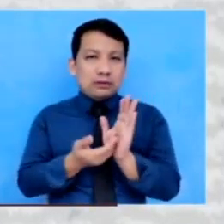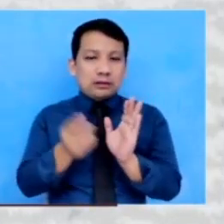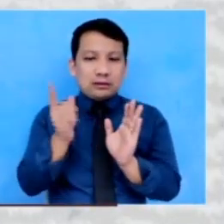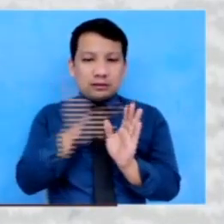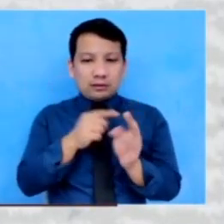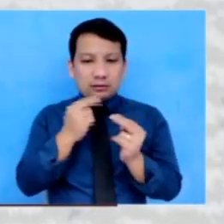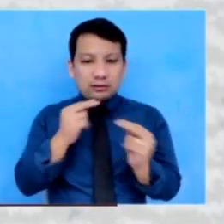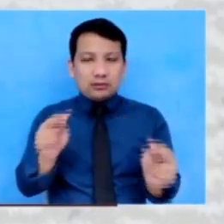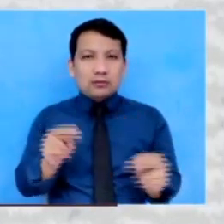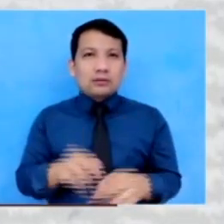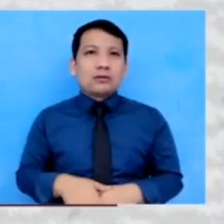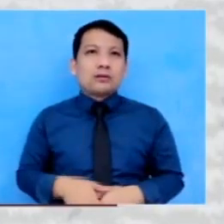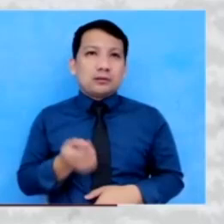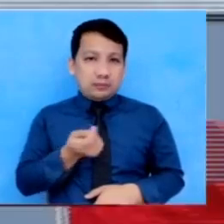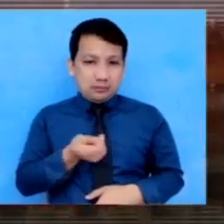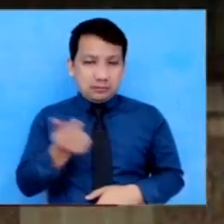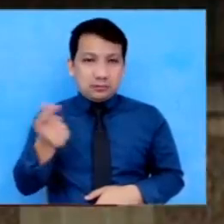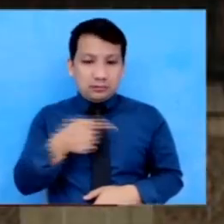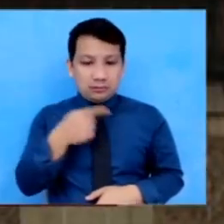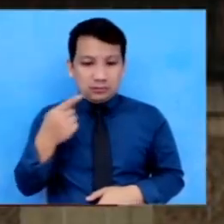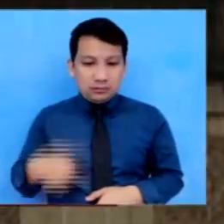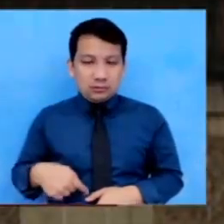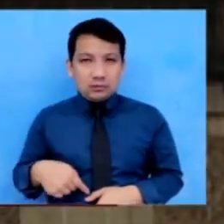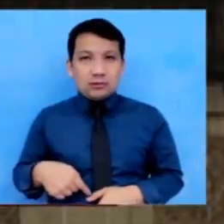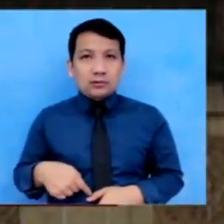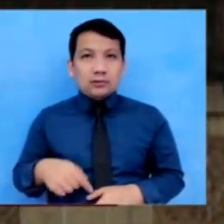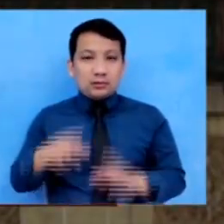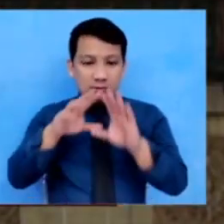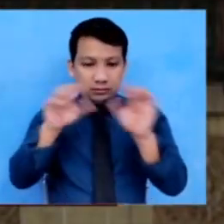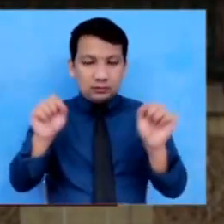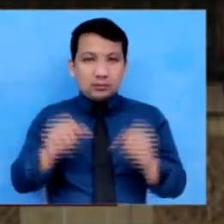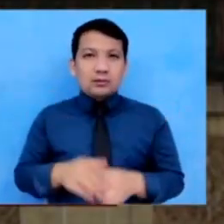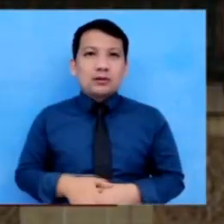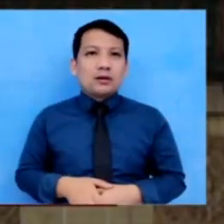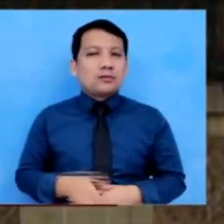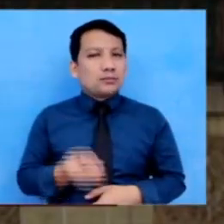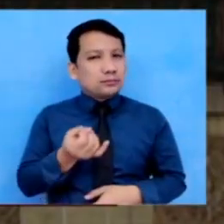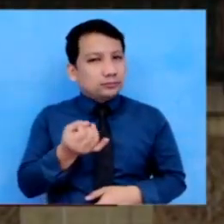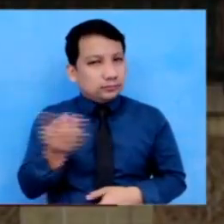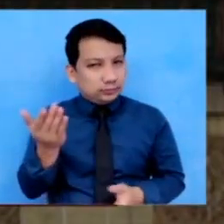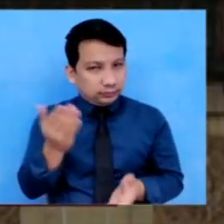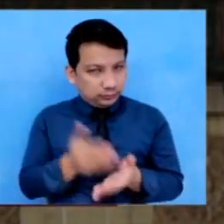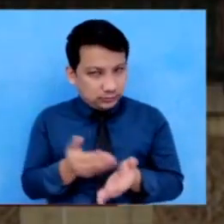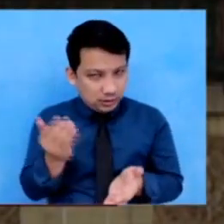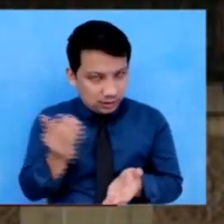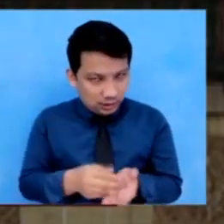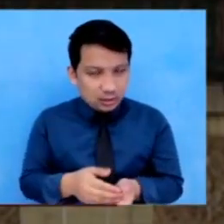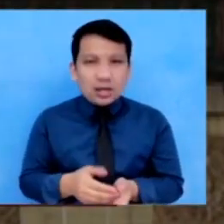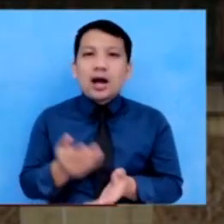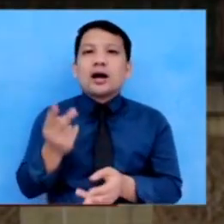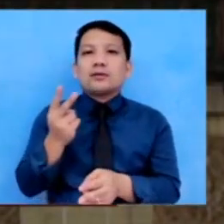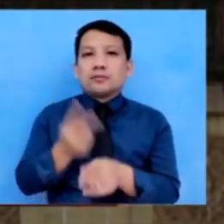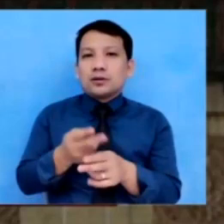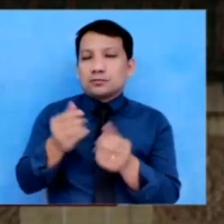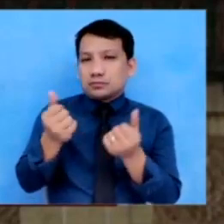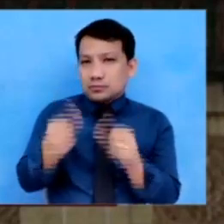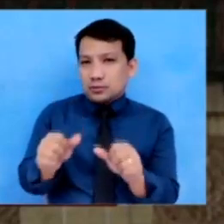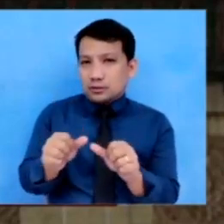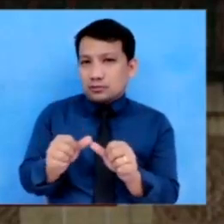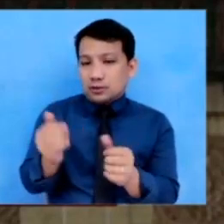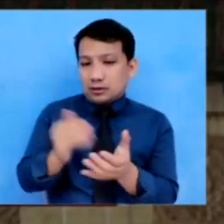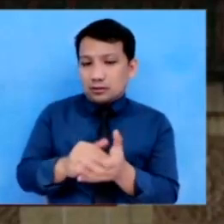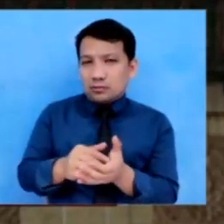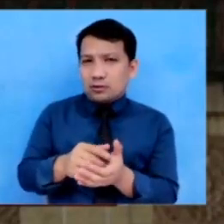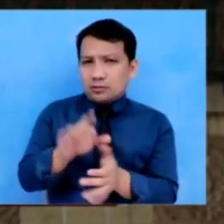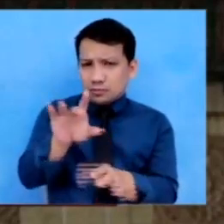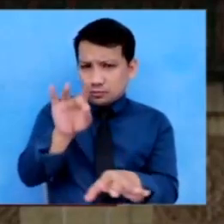pagkakatanggal sa pwesto ni shei kaya mga kapatid ilang beses na nating sinabi pero muli nating babanggit maging mapili sa